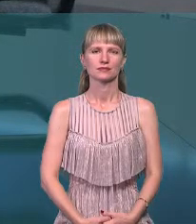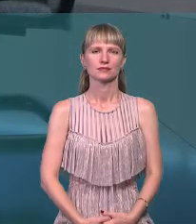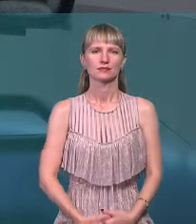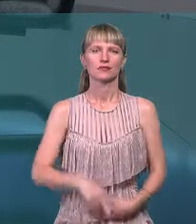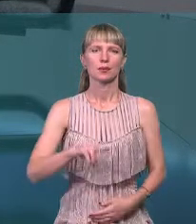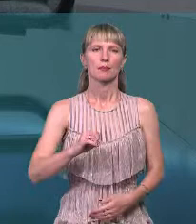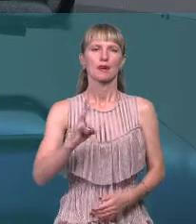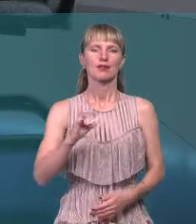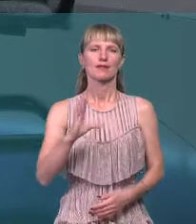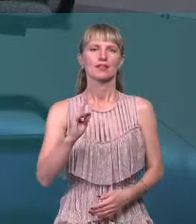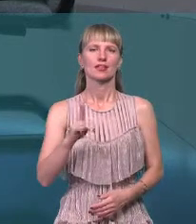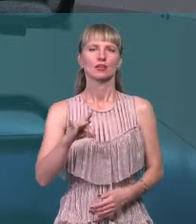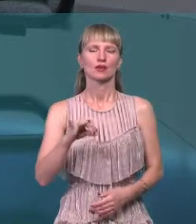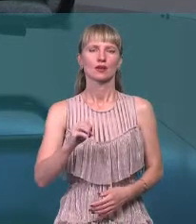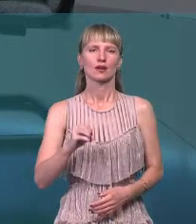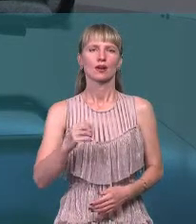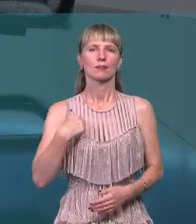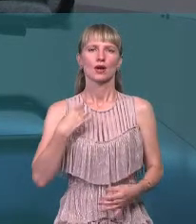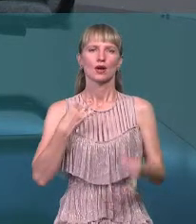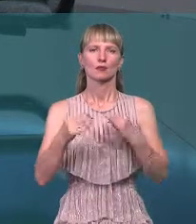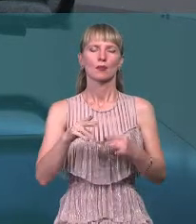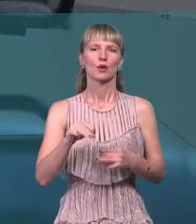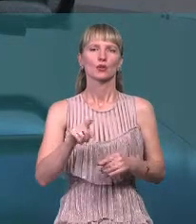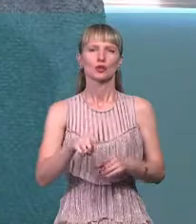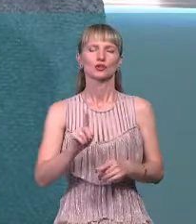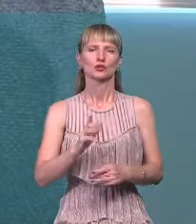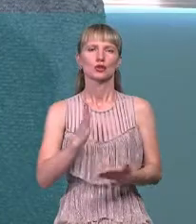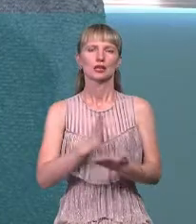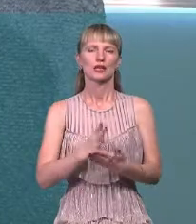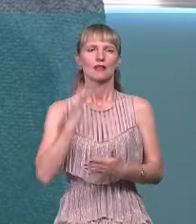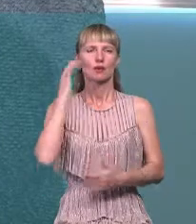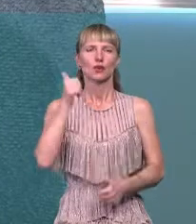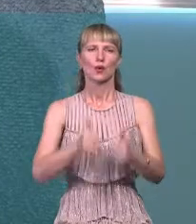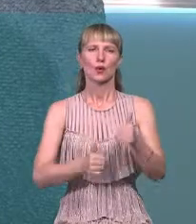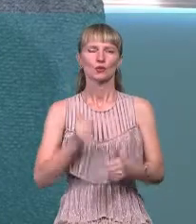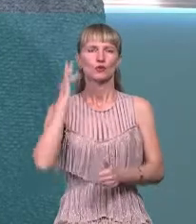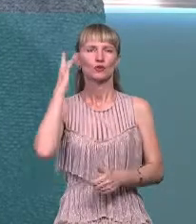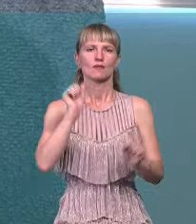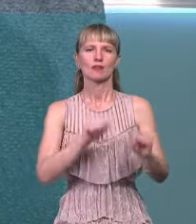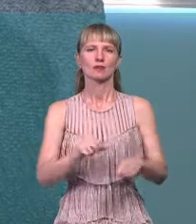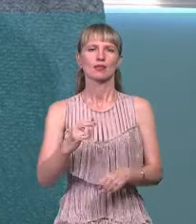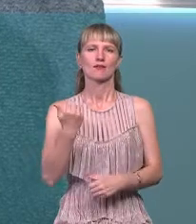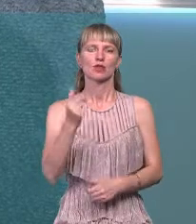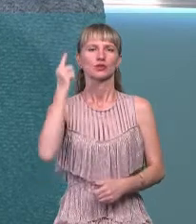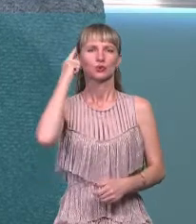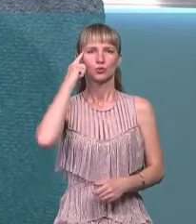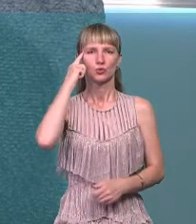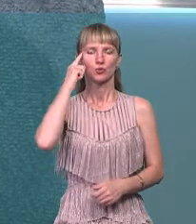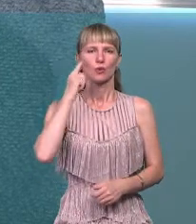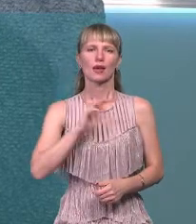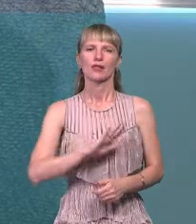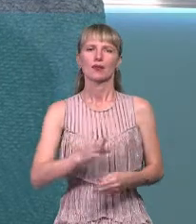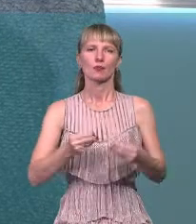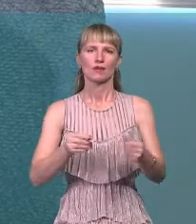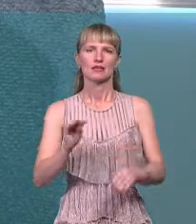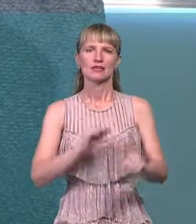Пане Вікторе, ми тут з паном Даміром розмовляли про те, що є творчий конкурс, творчий потенціал. На вашу думку, чи не вбиває